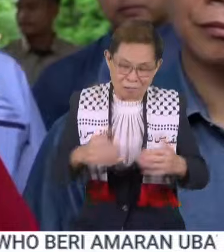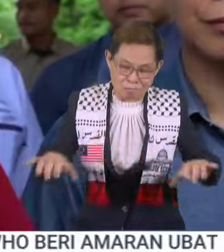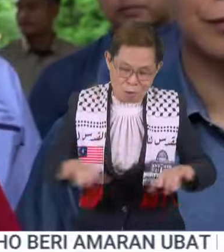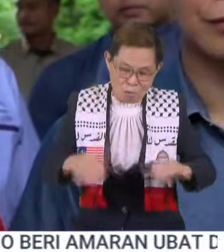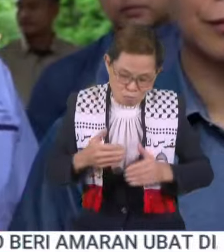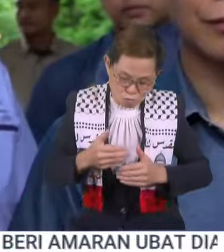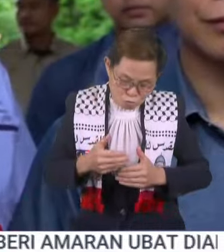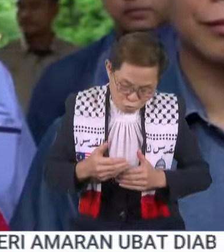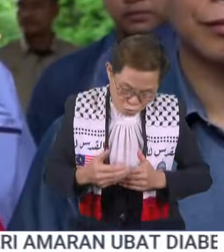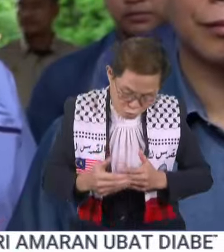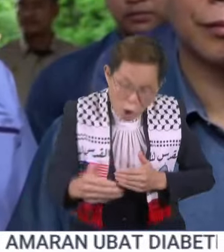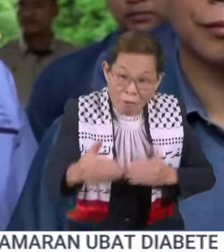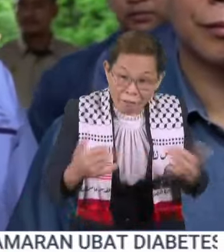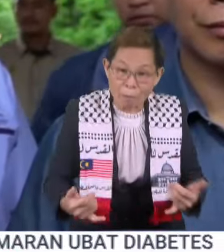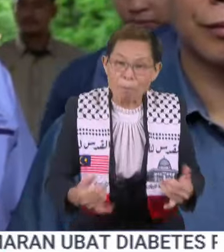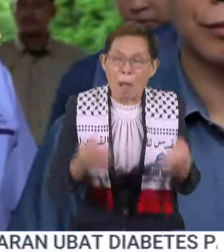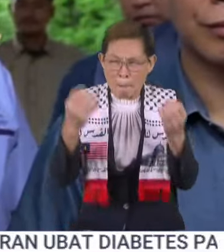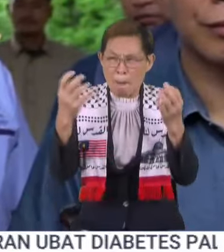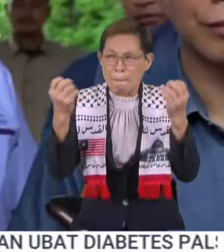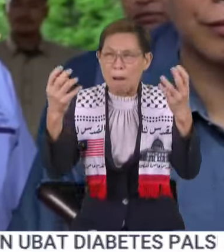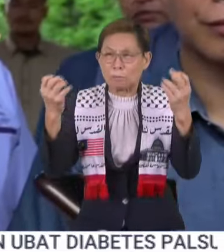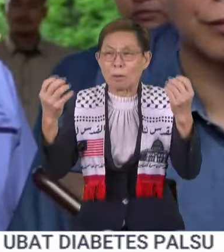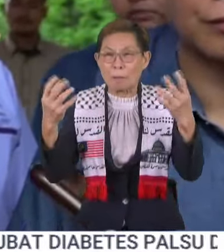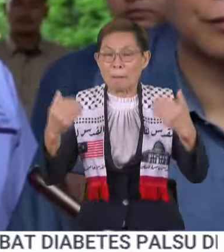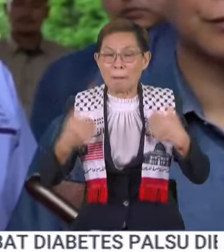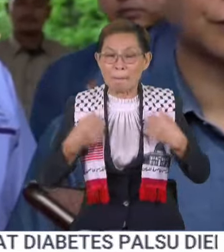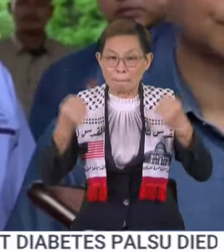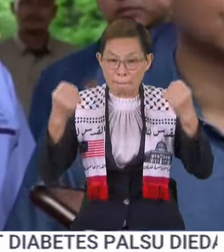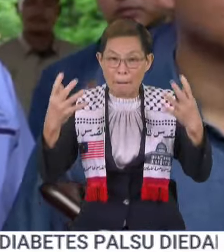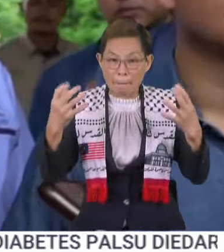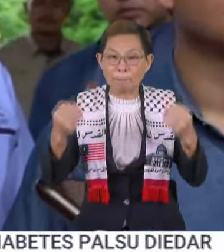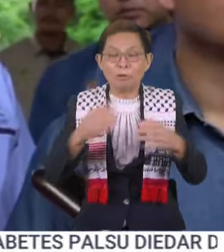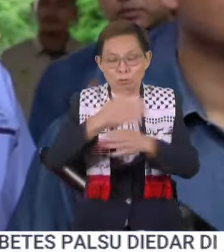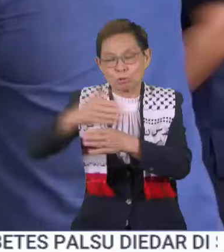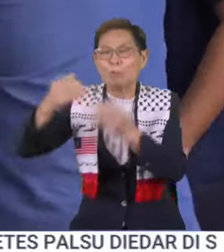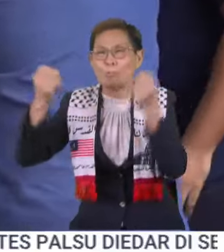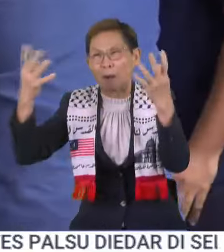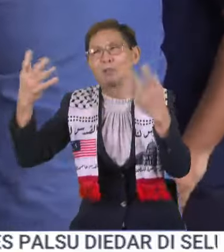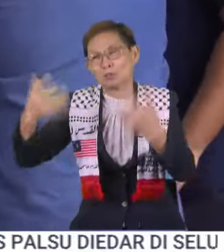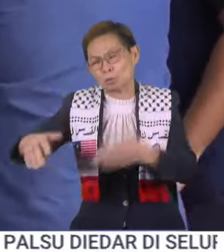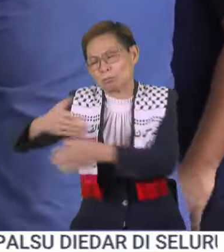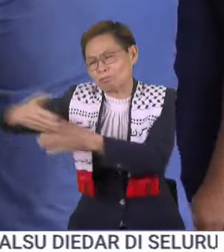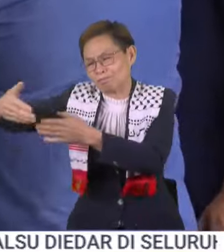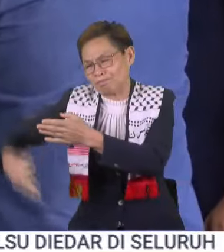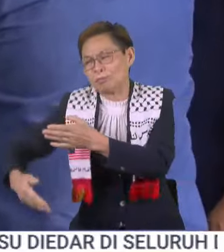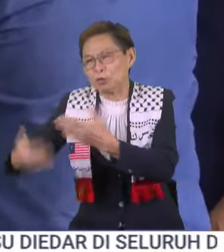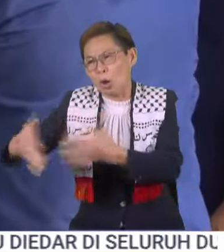Alhamdulillah sebagian besarnya kita dah selesai.